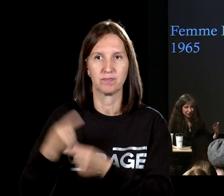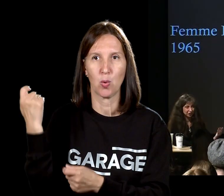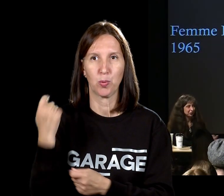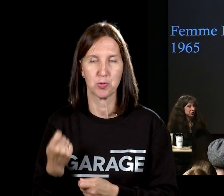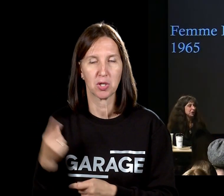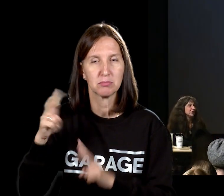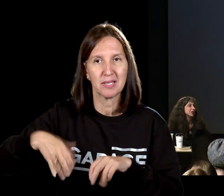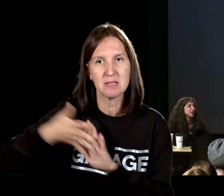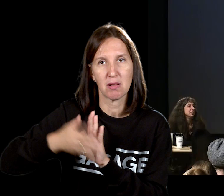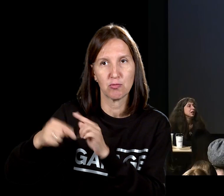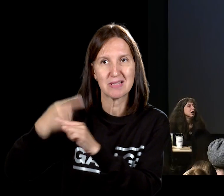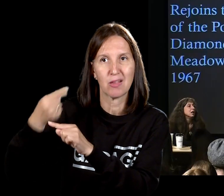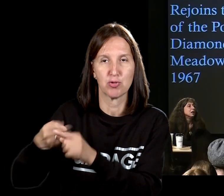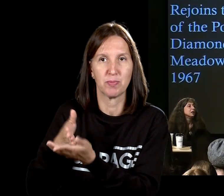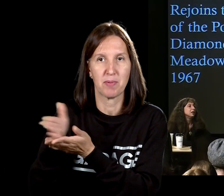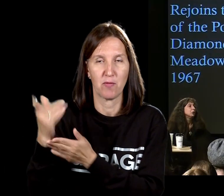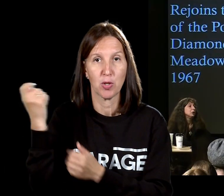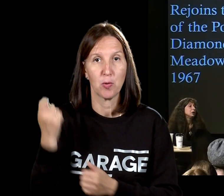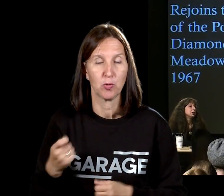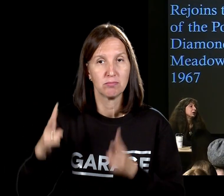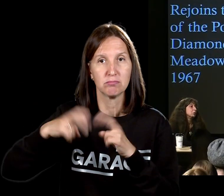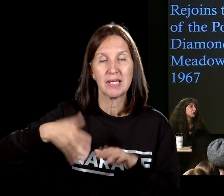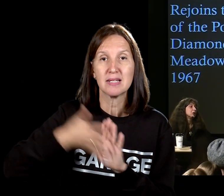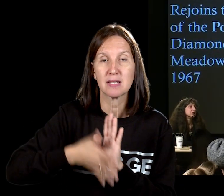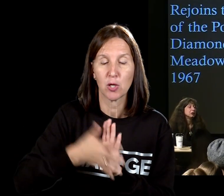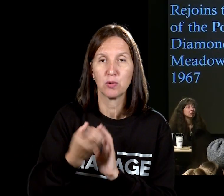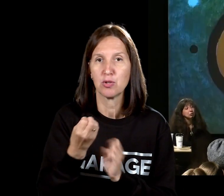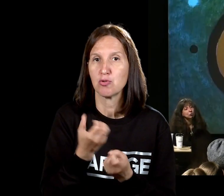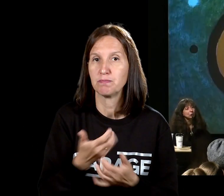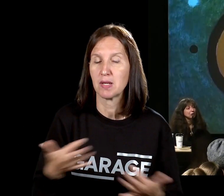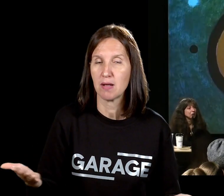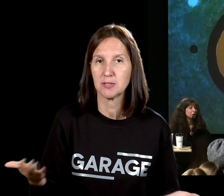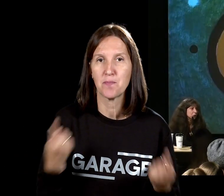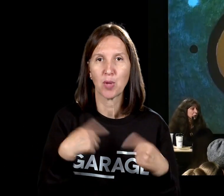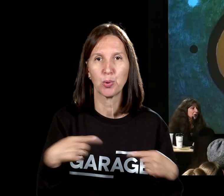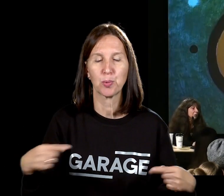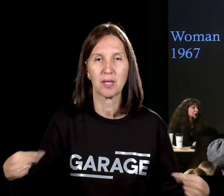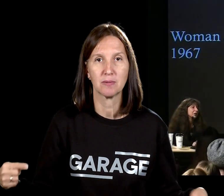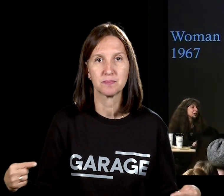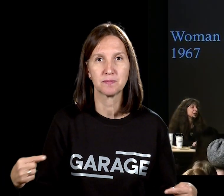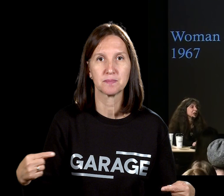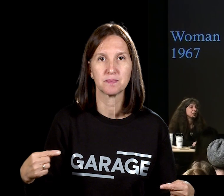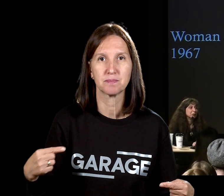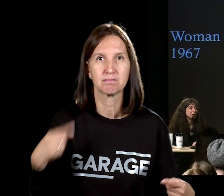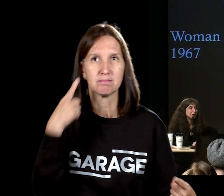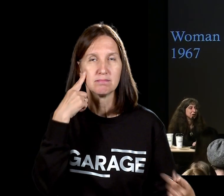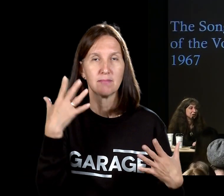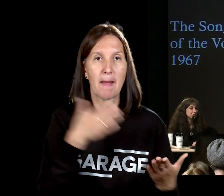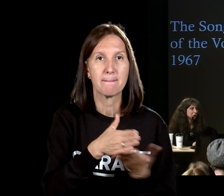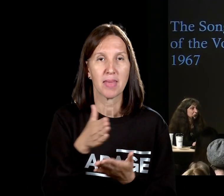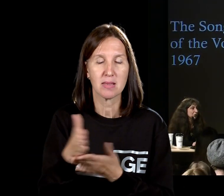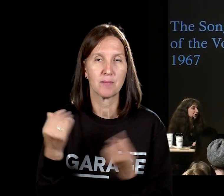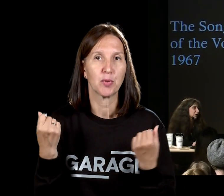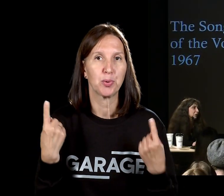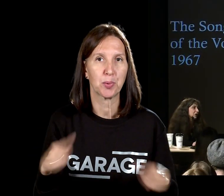молодыми, следующей генерации, исследуют самые разные другие медиа, да, самые